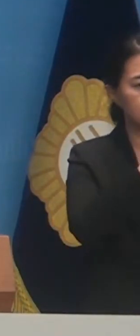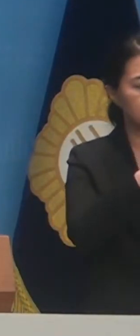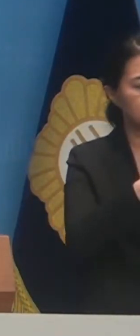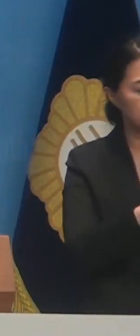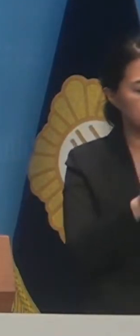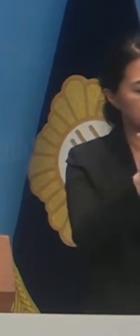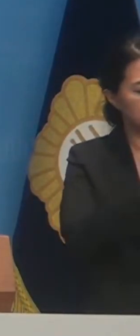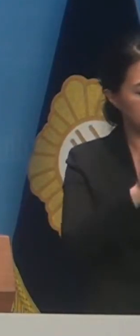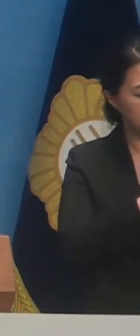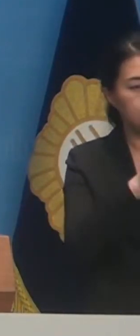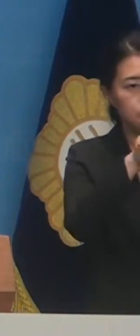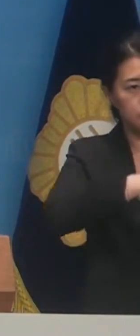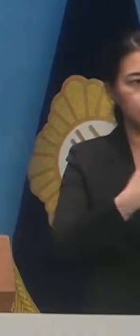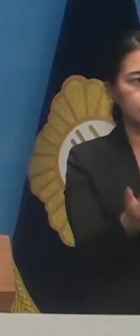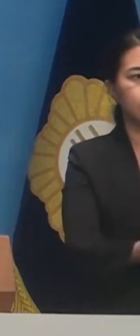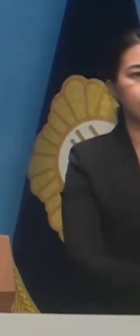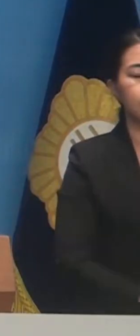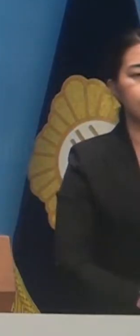읽어드리도록 하겠습니다.